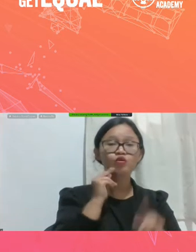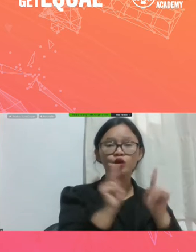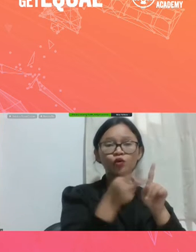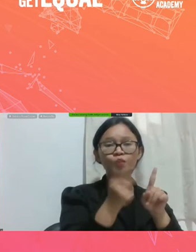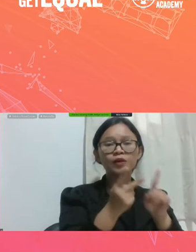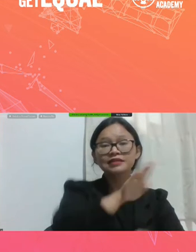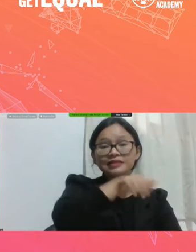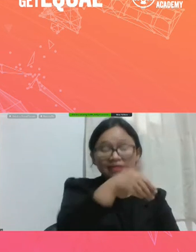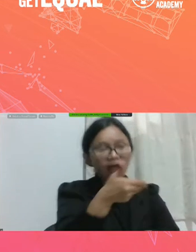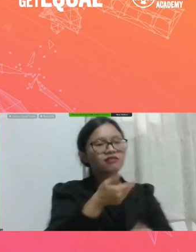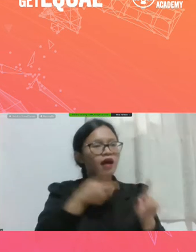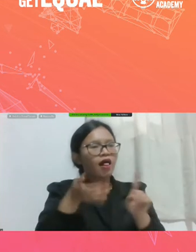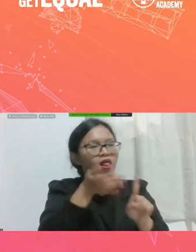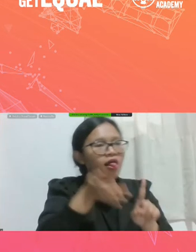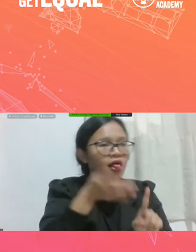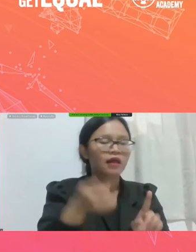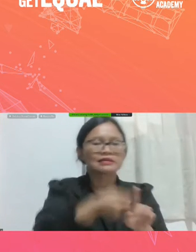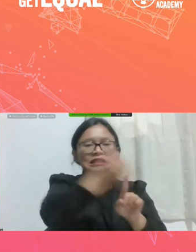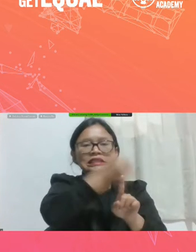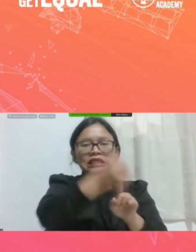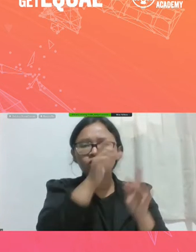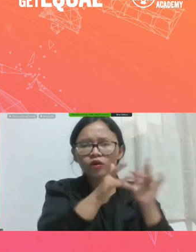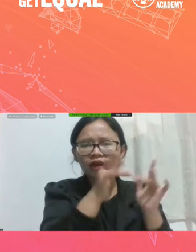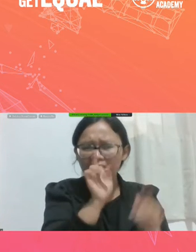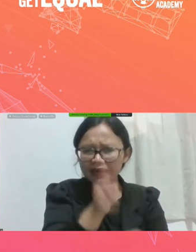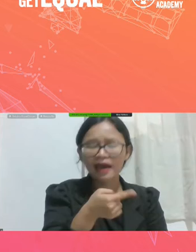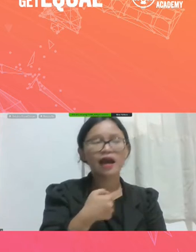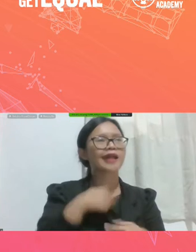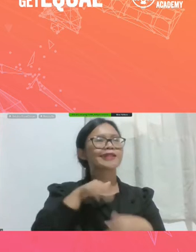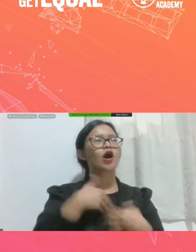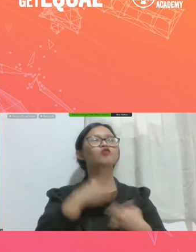sekali, masih muda sekali. Ada juga yang umur 8 tahun.